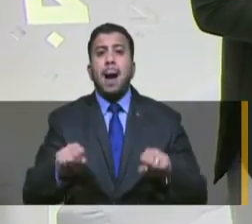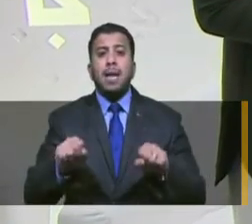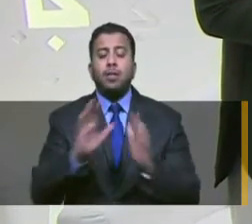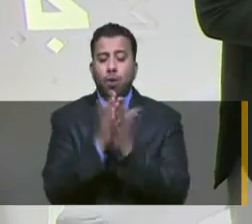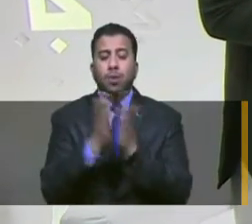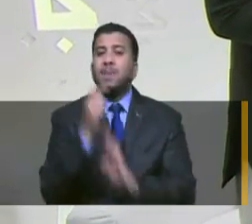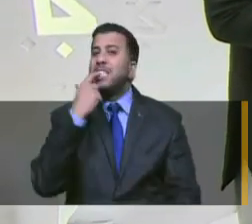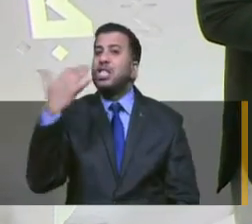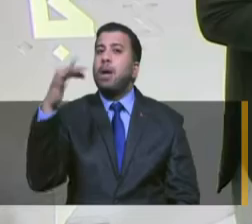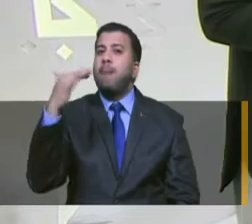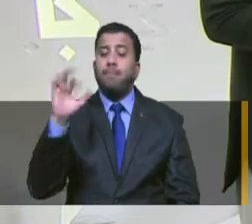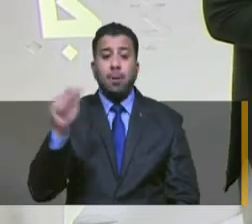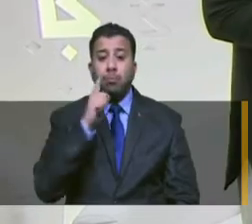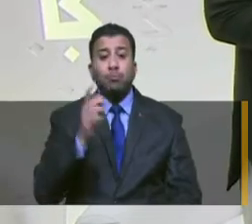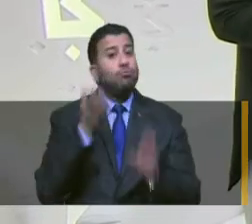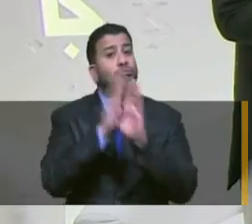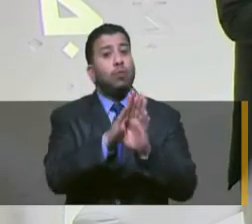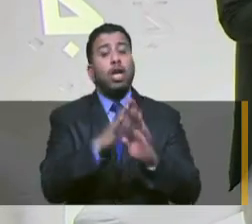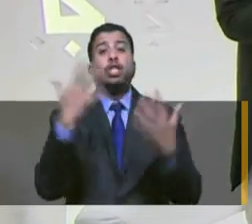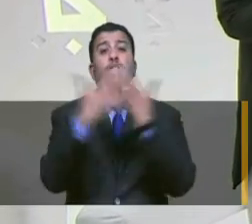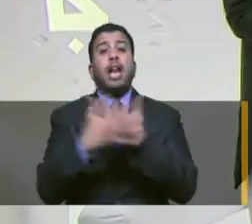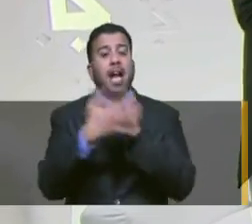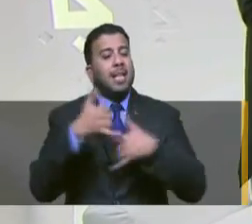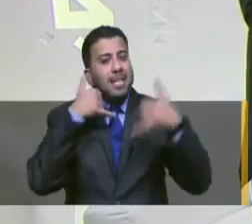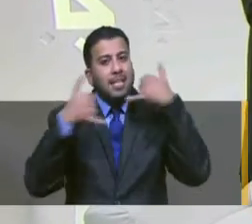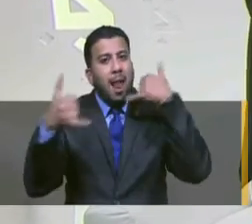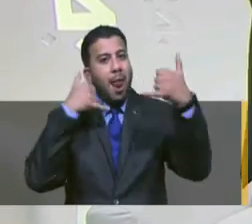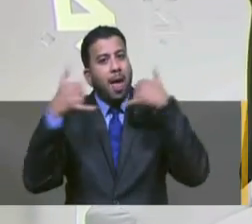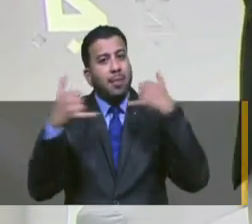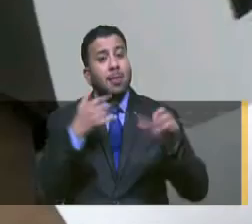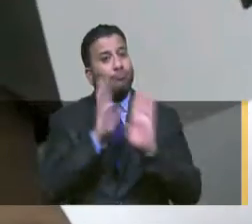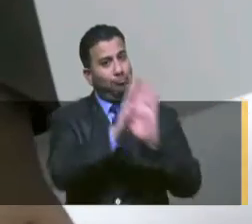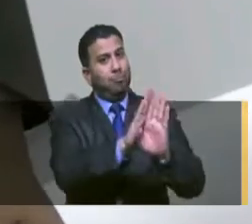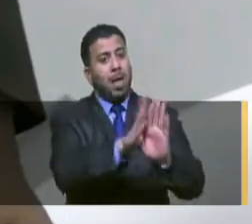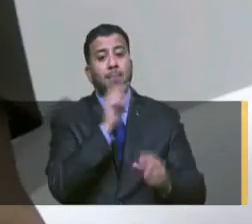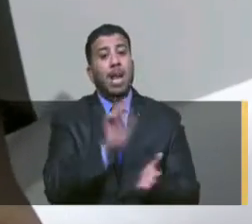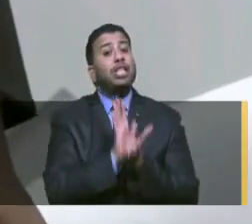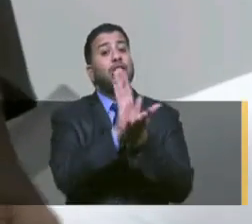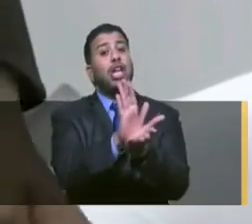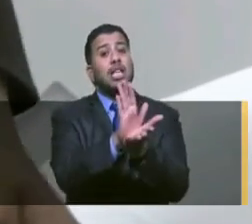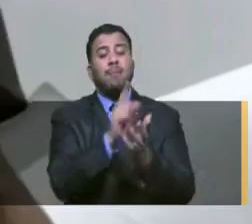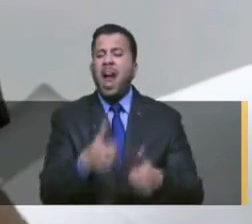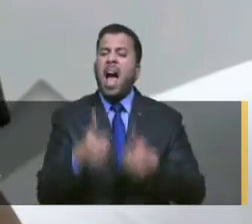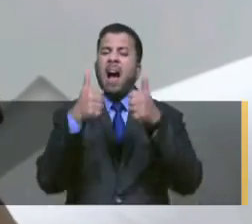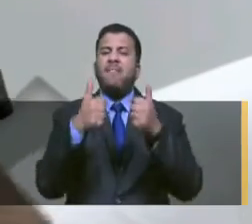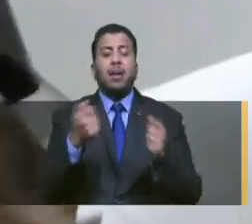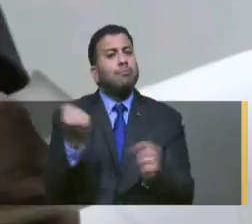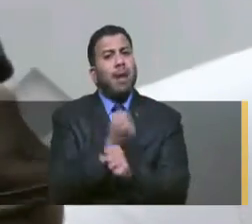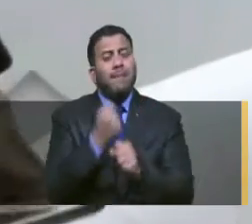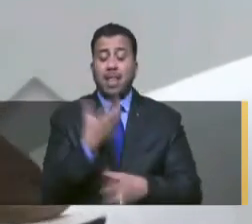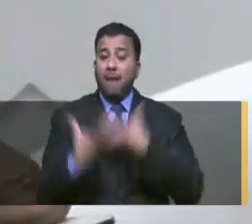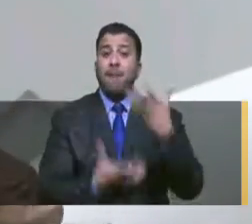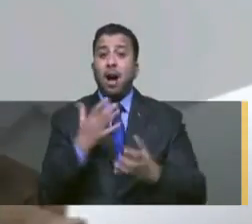لكتب اليافعين وترعاها شركة اتصالات. وأعلنت الجائزة عن استحداث فئة أفضل تطبيق